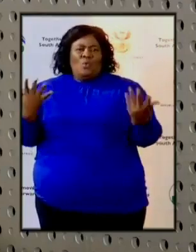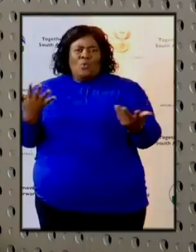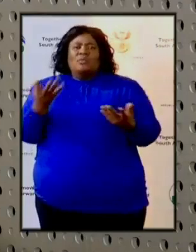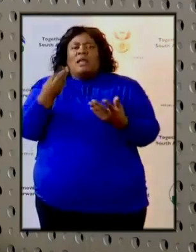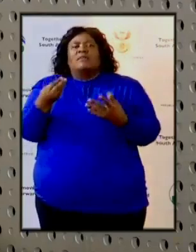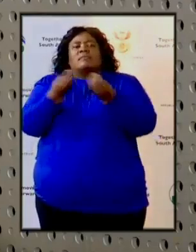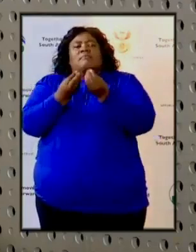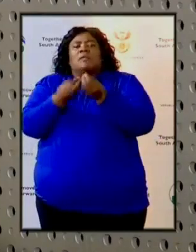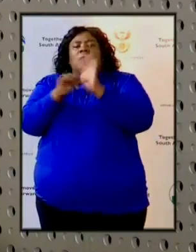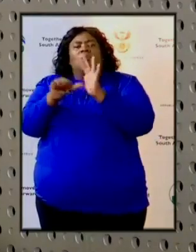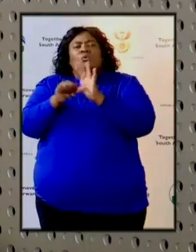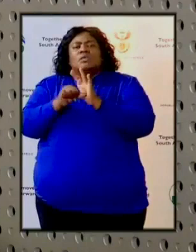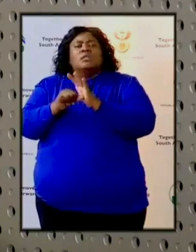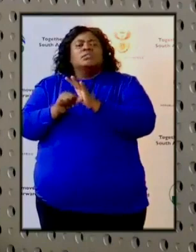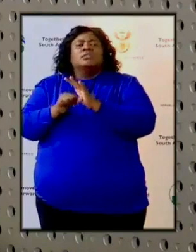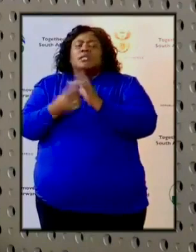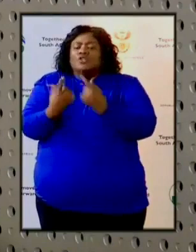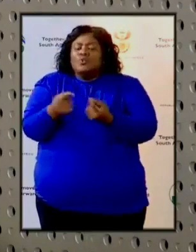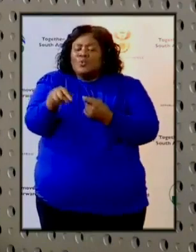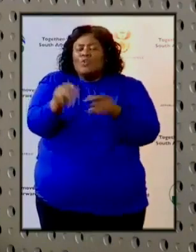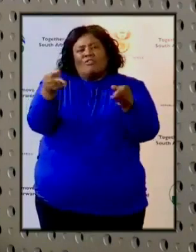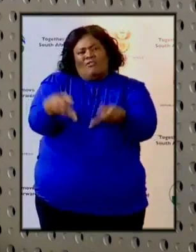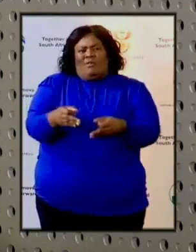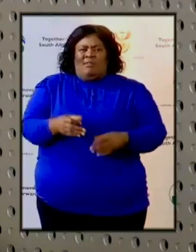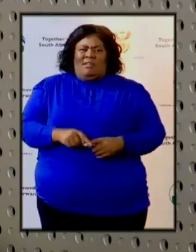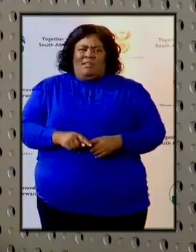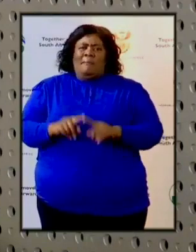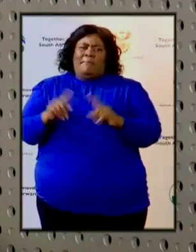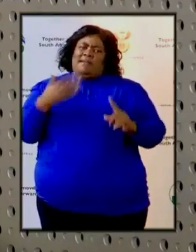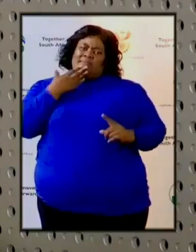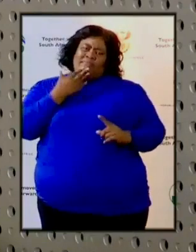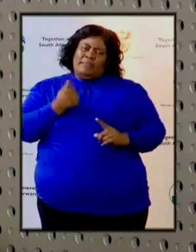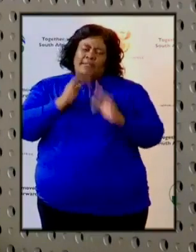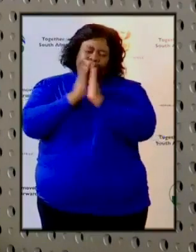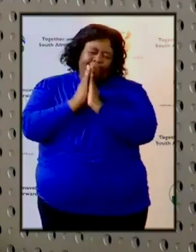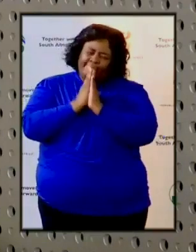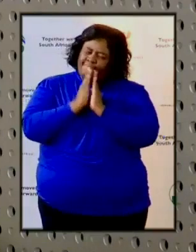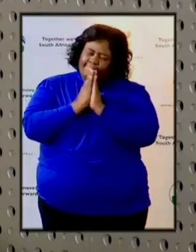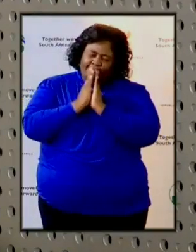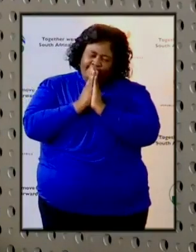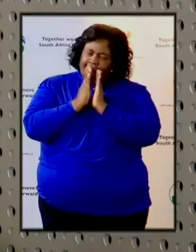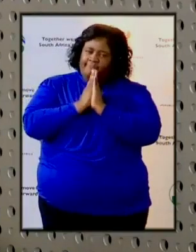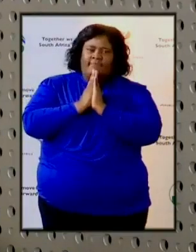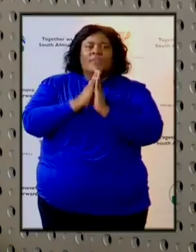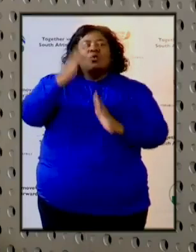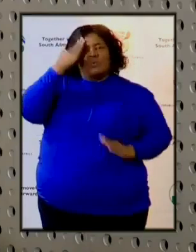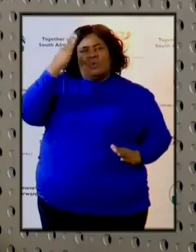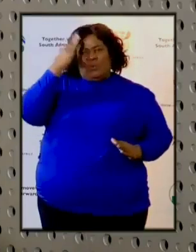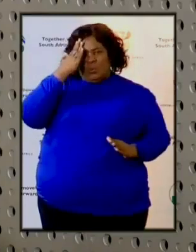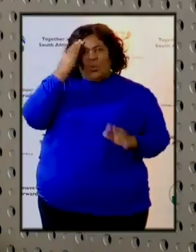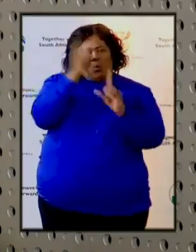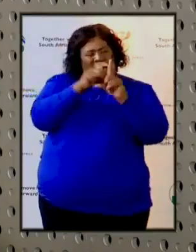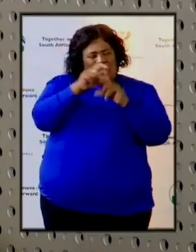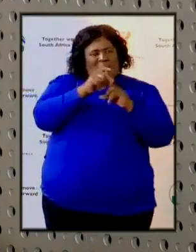nokulungisela umngcwabo. Kodwa nje ukuthi kuzogcwalwa siyacela hayi kabi. Siyazi ukuthi isuko lethu